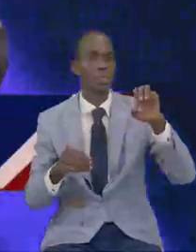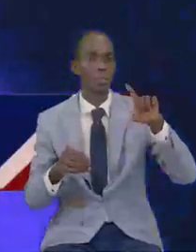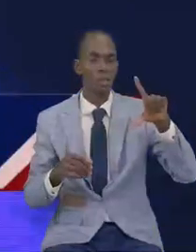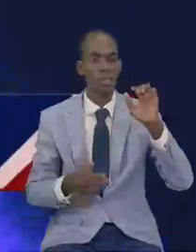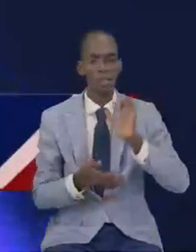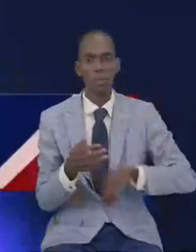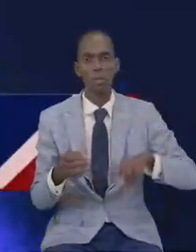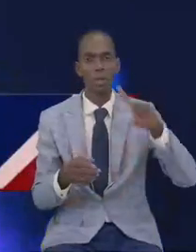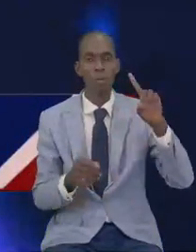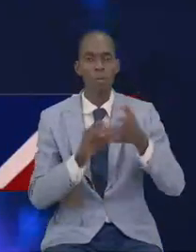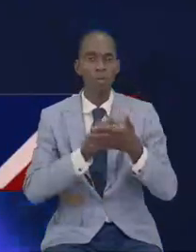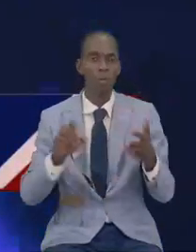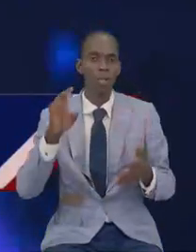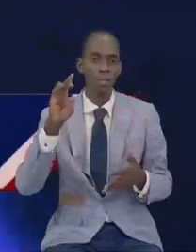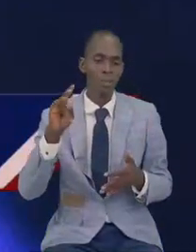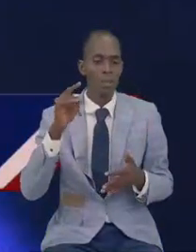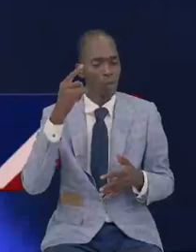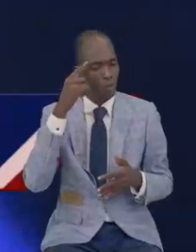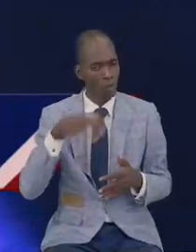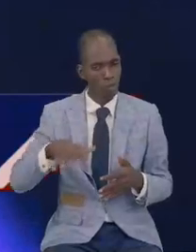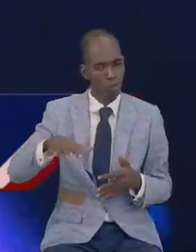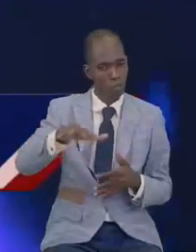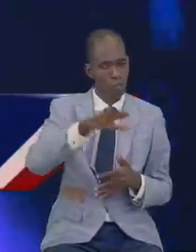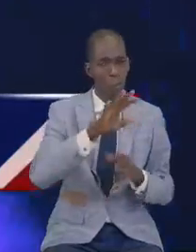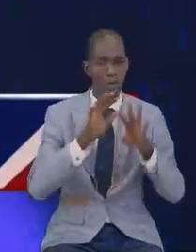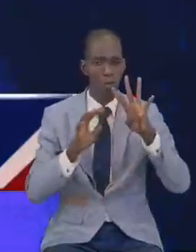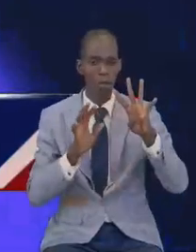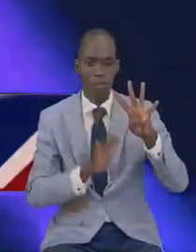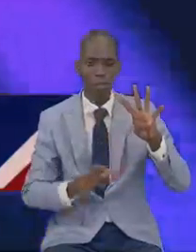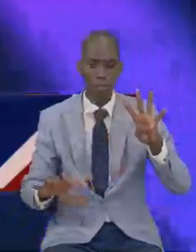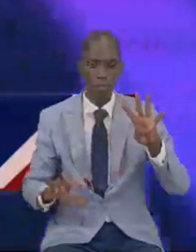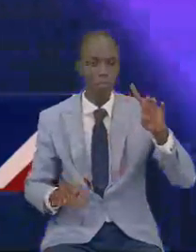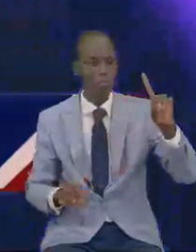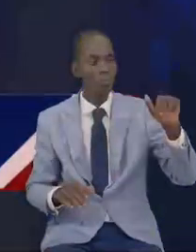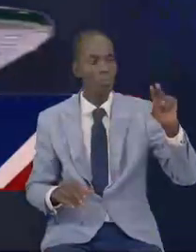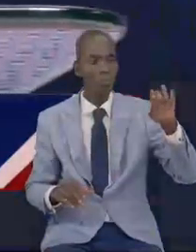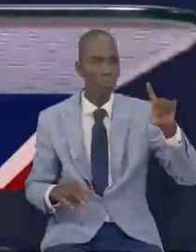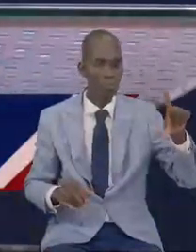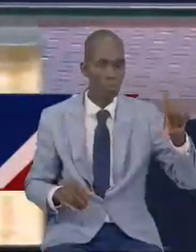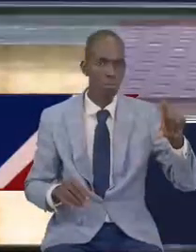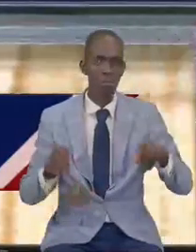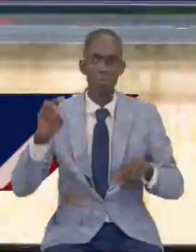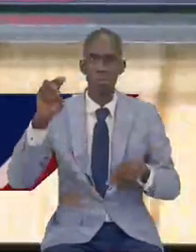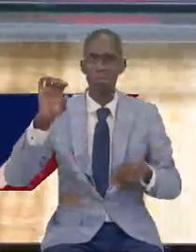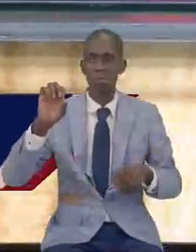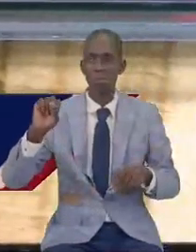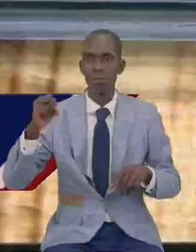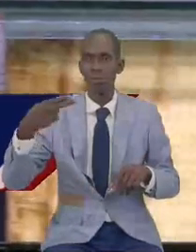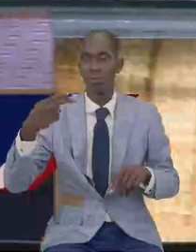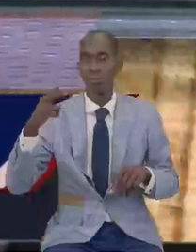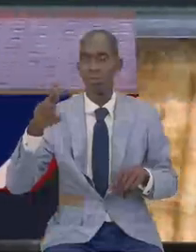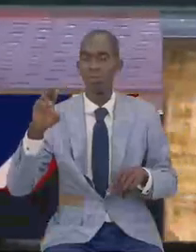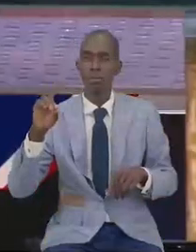Daniel chapitre 1, verset 17. Dieu accorda à ces